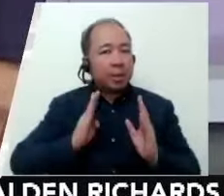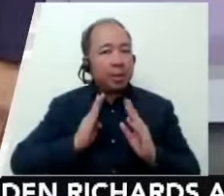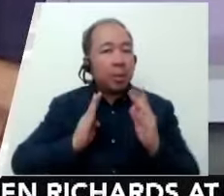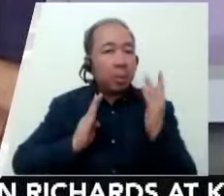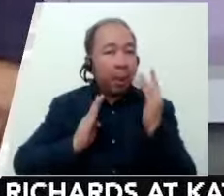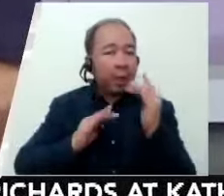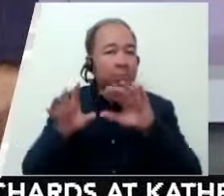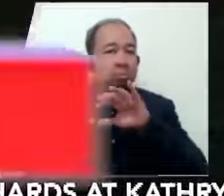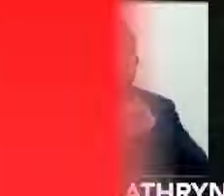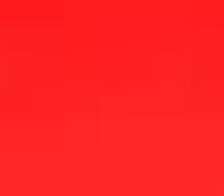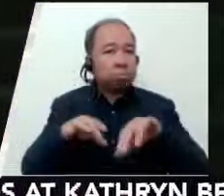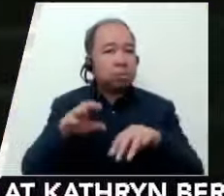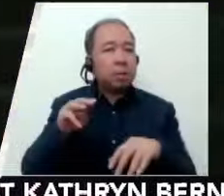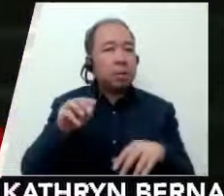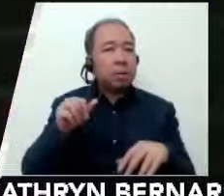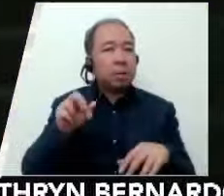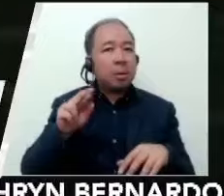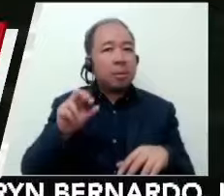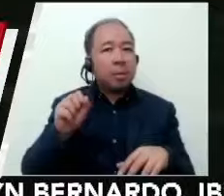Refran. Salima.